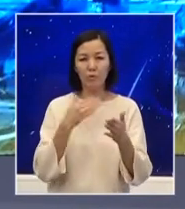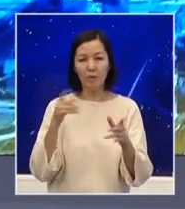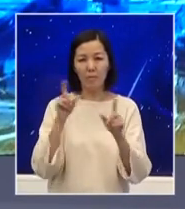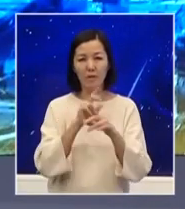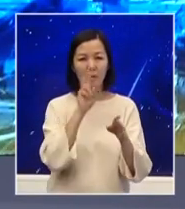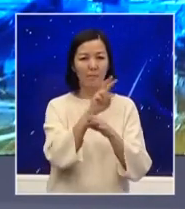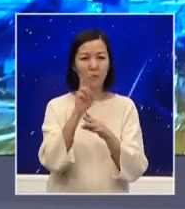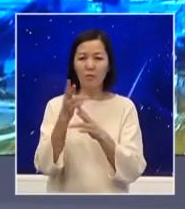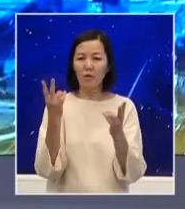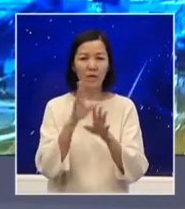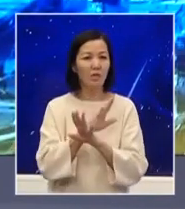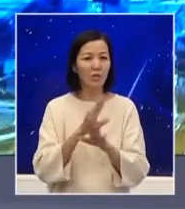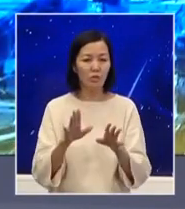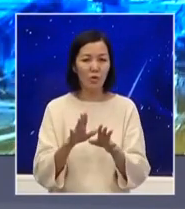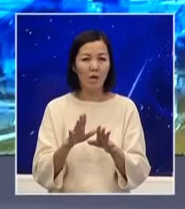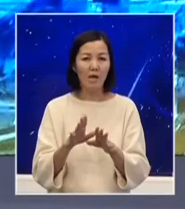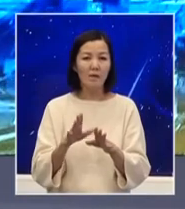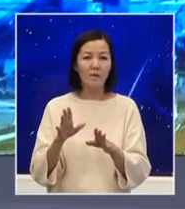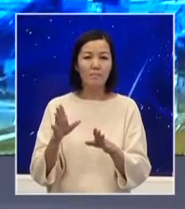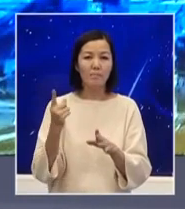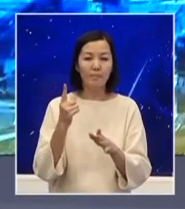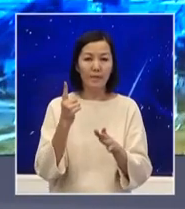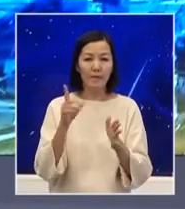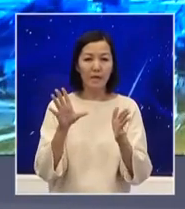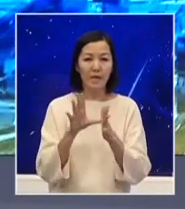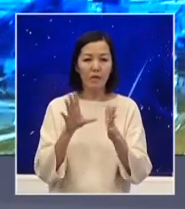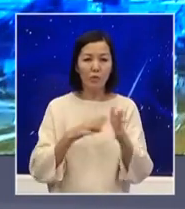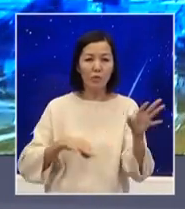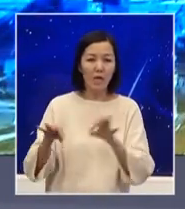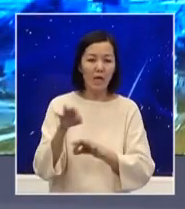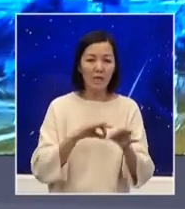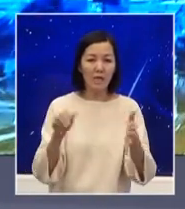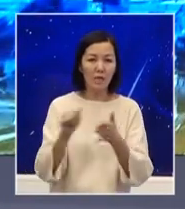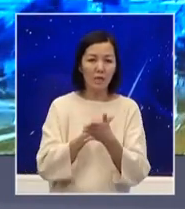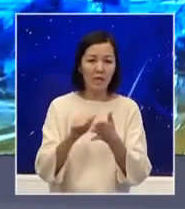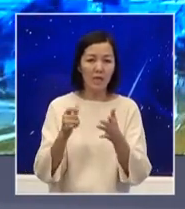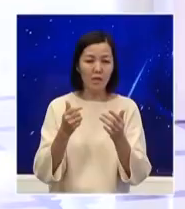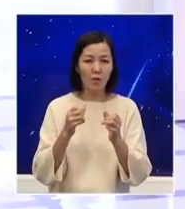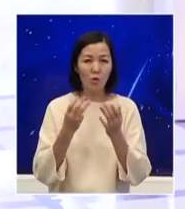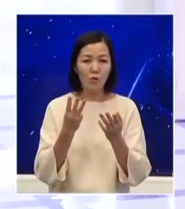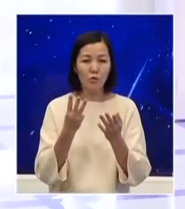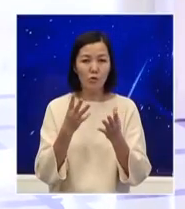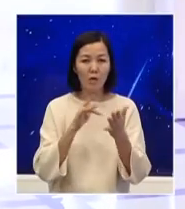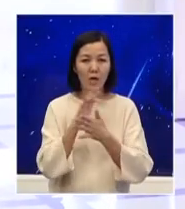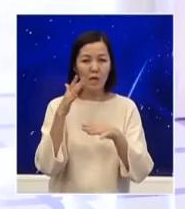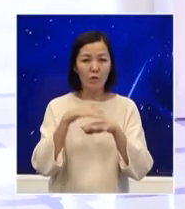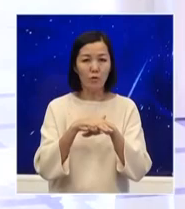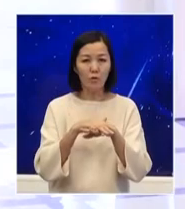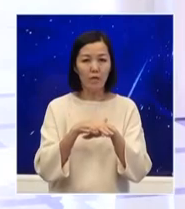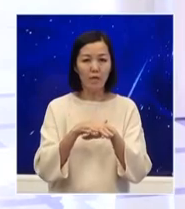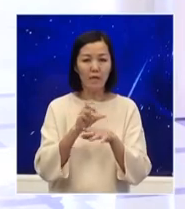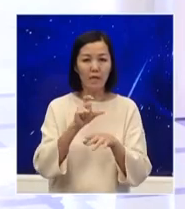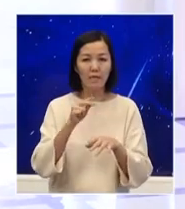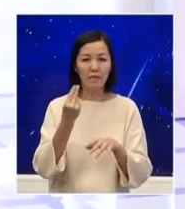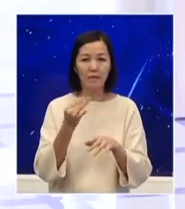бірнеше мекеменің табалдырған тоздырмай. Бар жұмысын электронды карта арқылы рәсімдейді. Яғни үш қала тұрғындары электронды қолтаңбамен